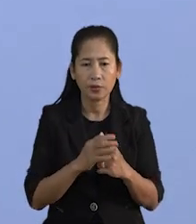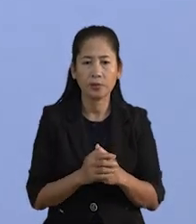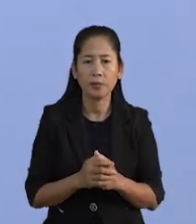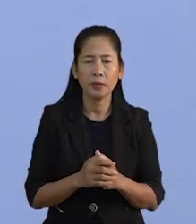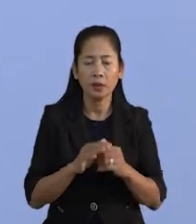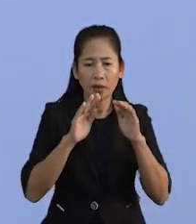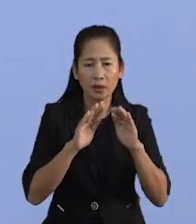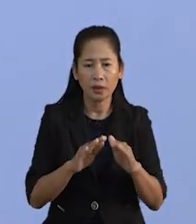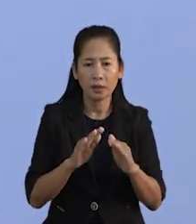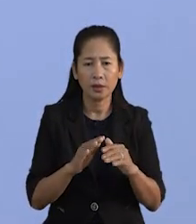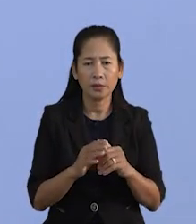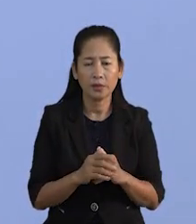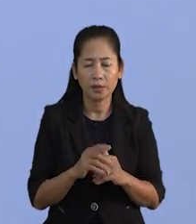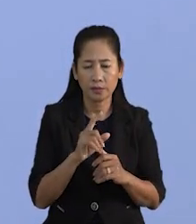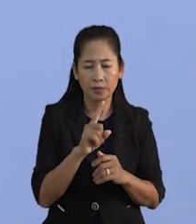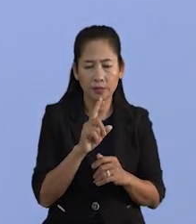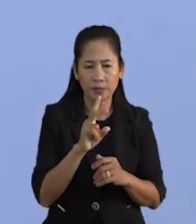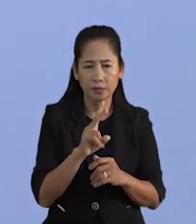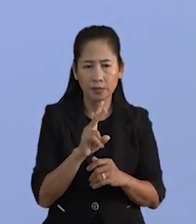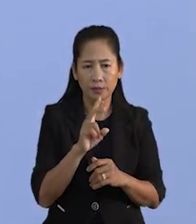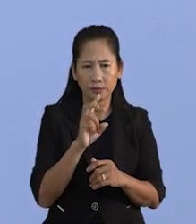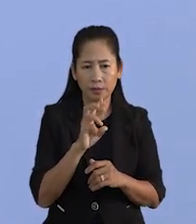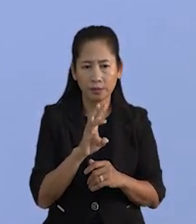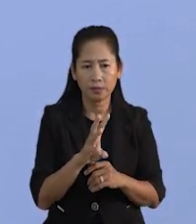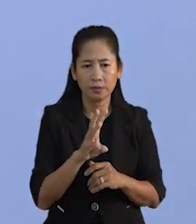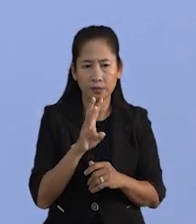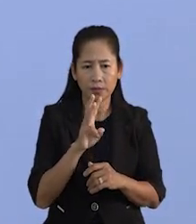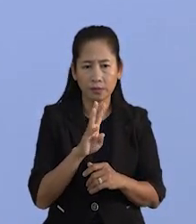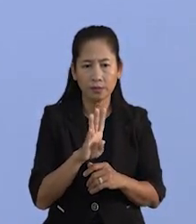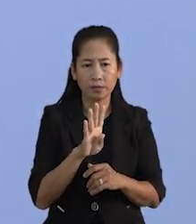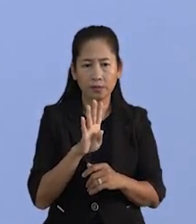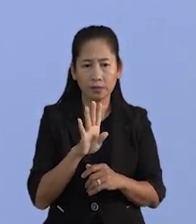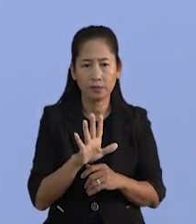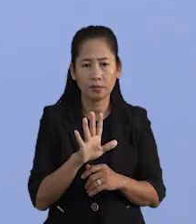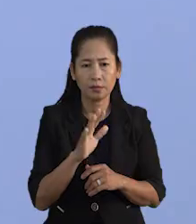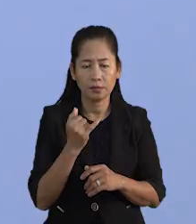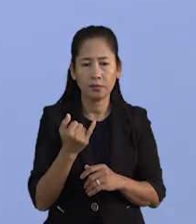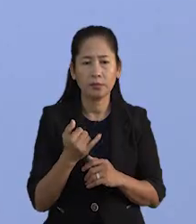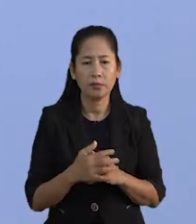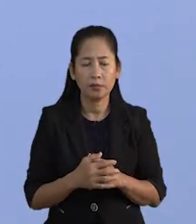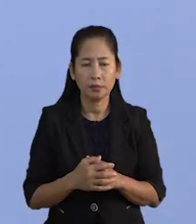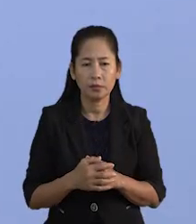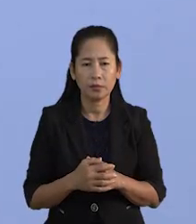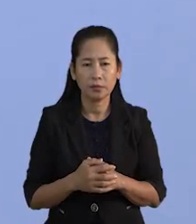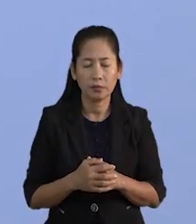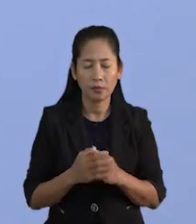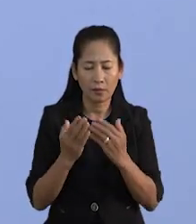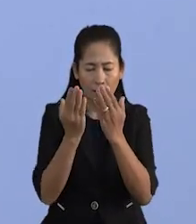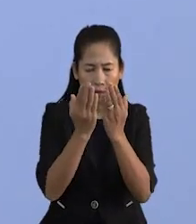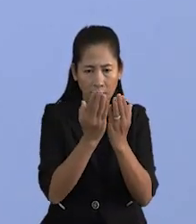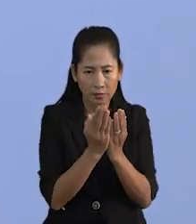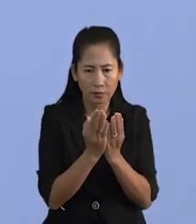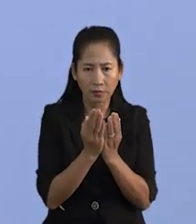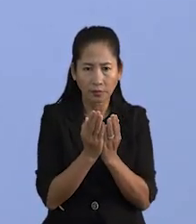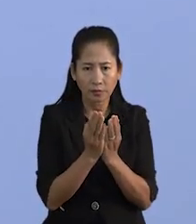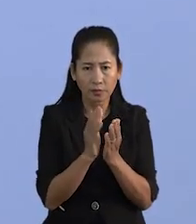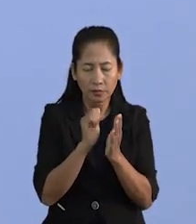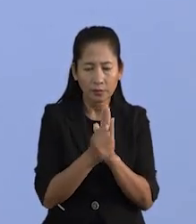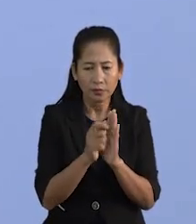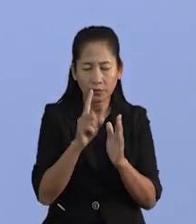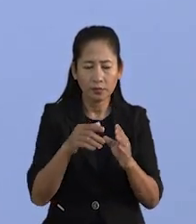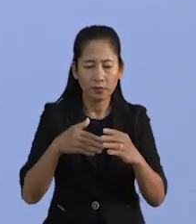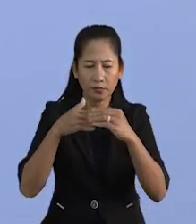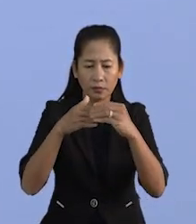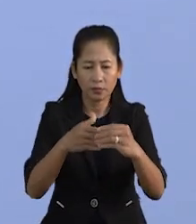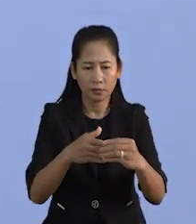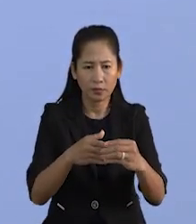យើងនៅសល់បាទ1 2 3 4 5 6បាទកូនអានមើលពេល1វានាំ